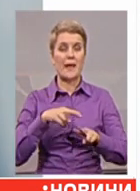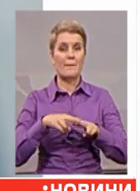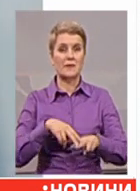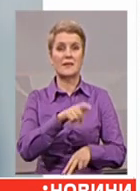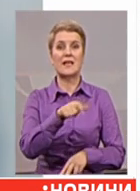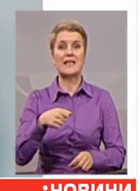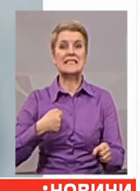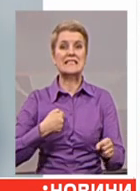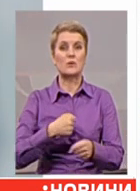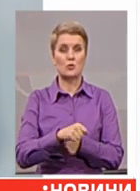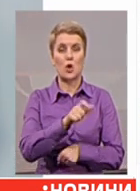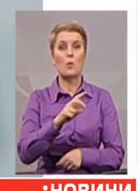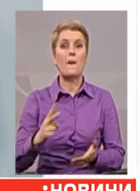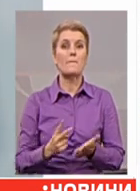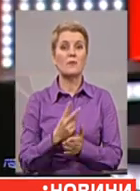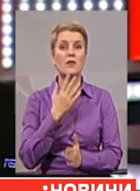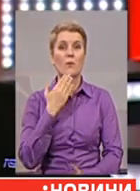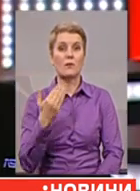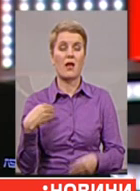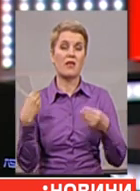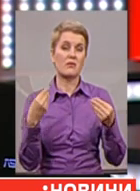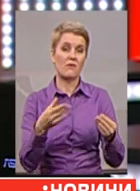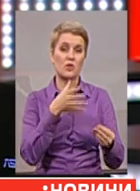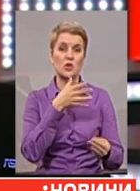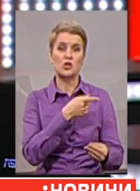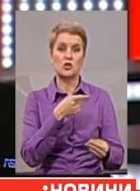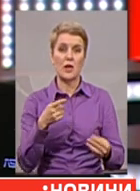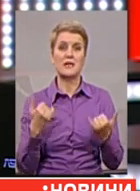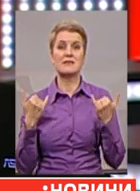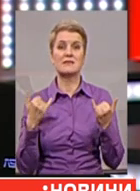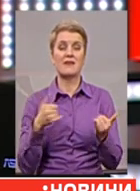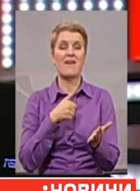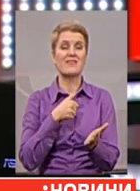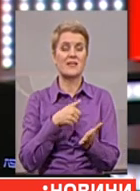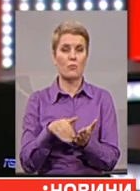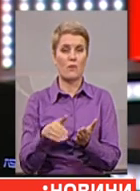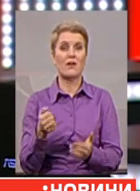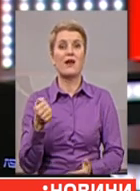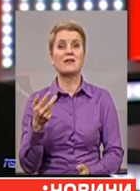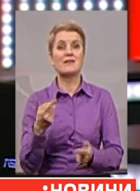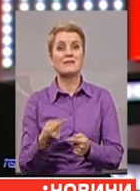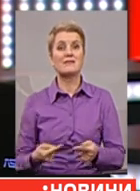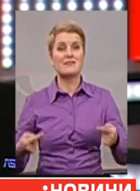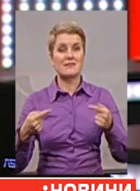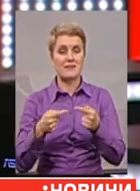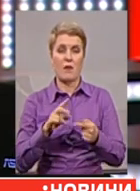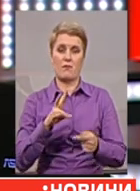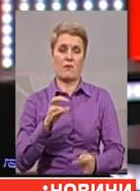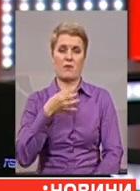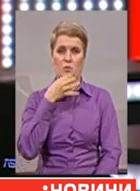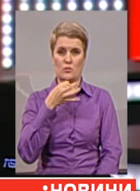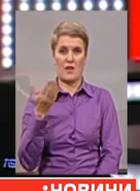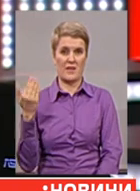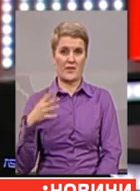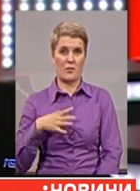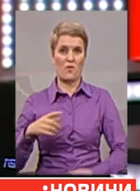змушували. Людям із подвійним громадянством надаватимуть певний час для відмови, пояснив Герасимов. Однак скільки саме не уточнив. Нагадаємо, нещодавно спалахнув